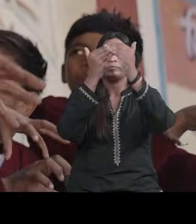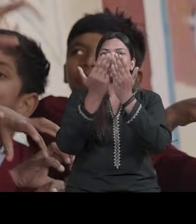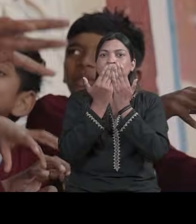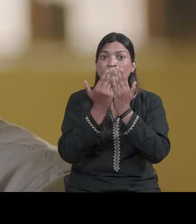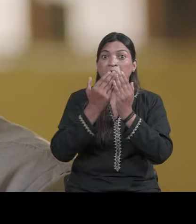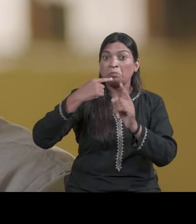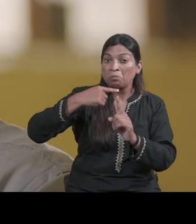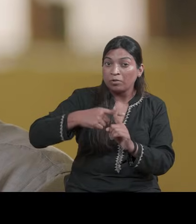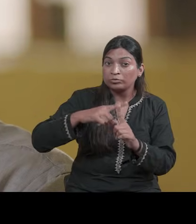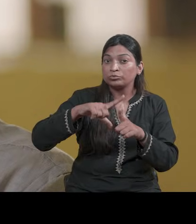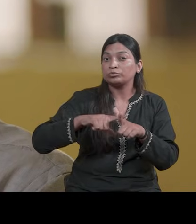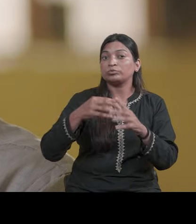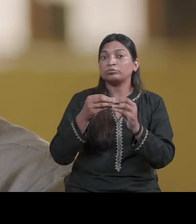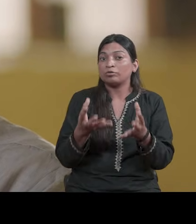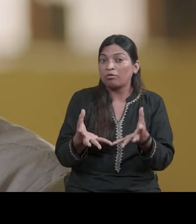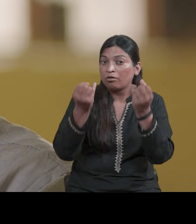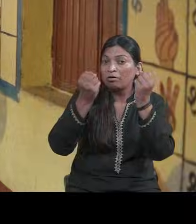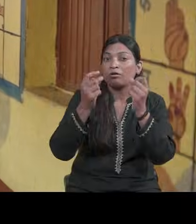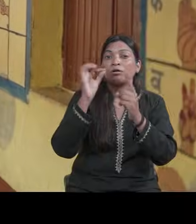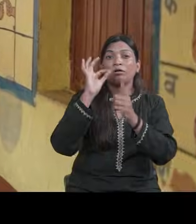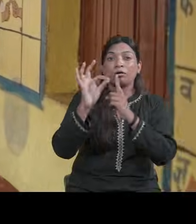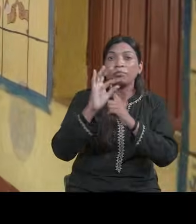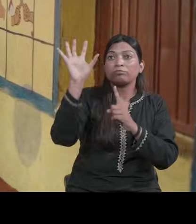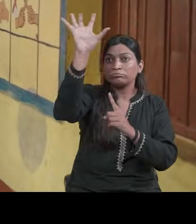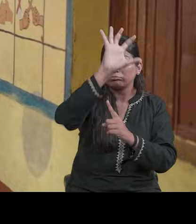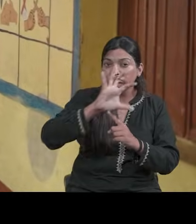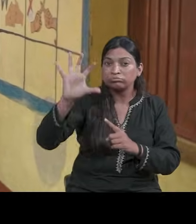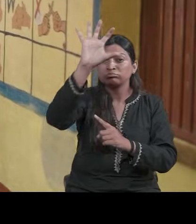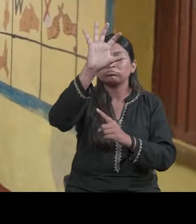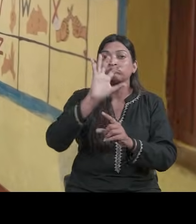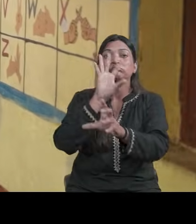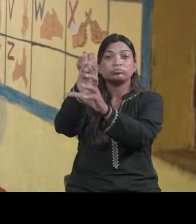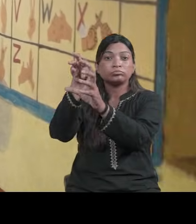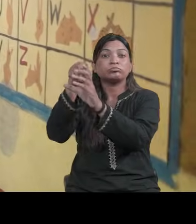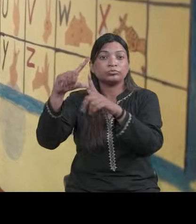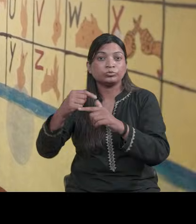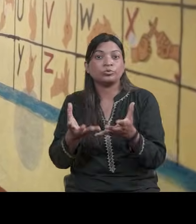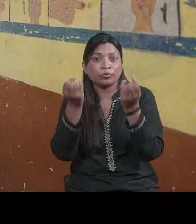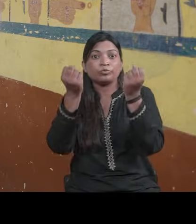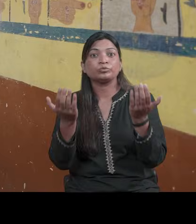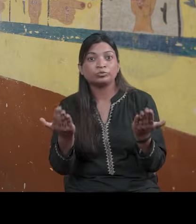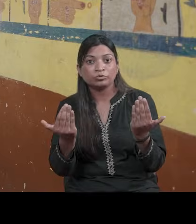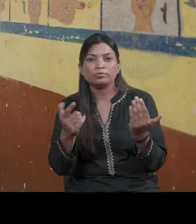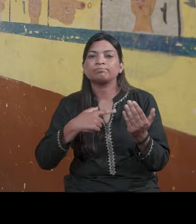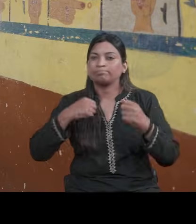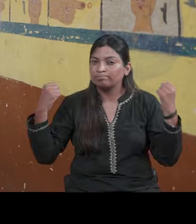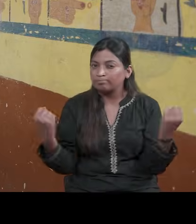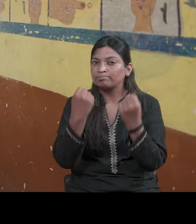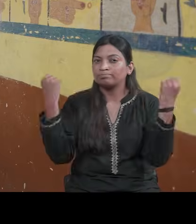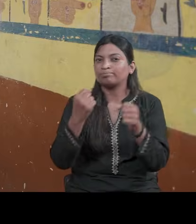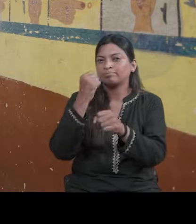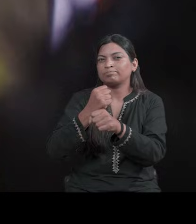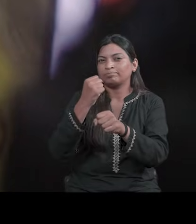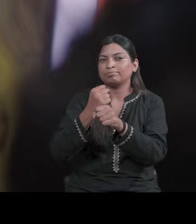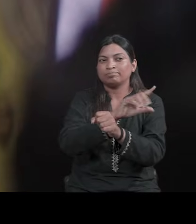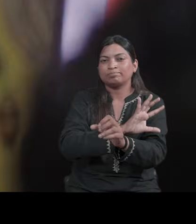रोजगार में भी आए हैं, प्राइवेट सेक्टर में भी गए, गवर्नमेंट सेक्टर के लिए हमारा प्रयास चल रहा है। आज ये बच्चे ऊपर उठ के समाज की मुख्य धारा में आ रहे